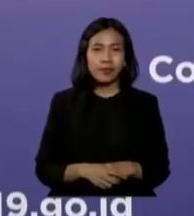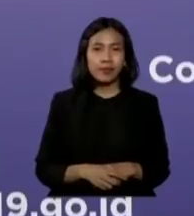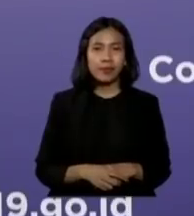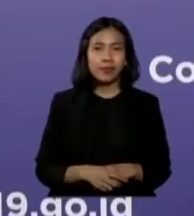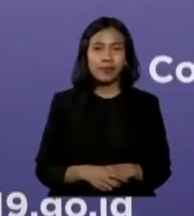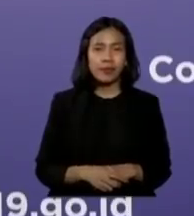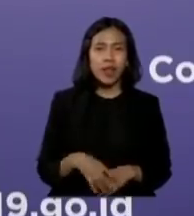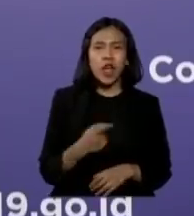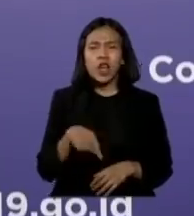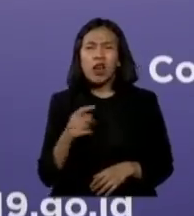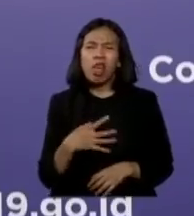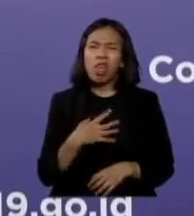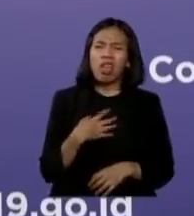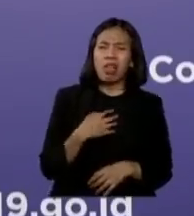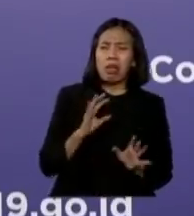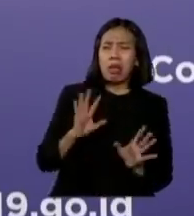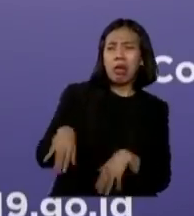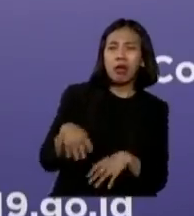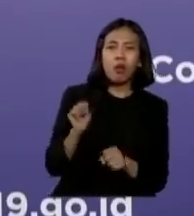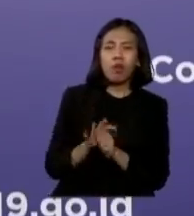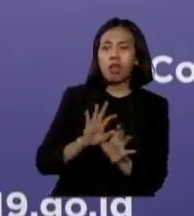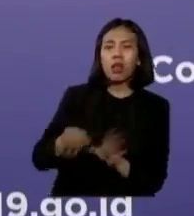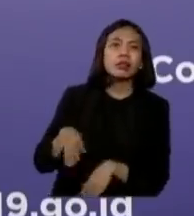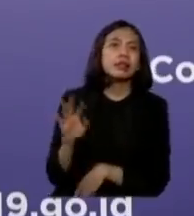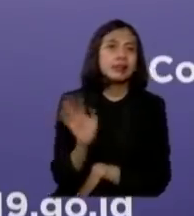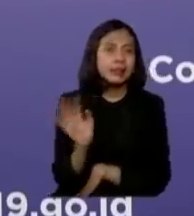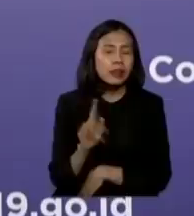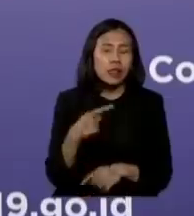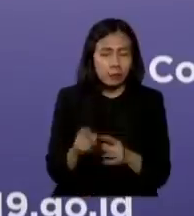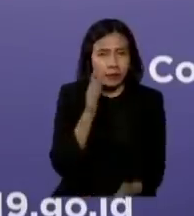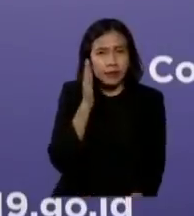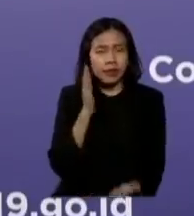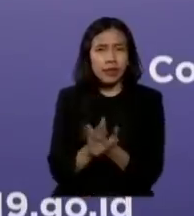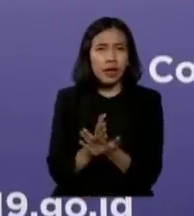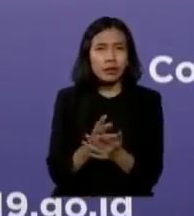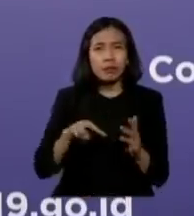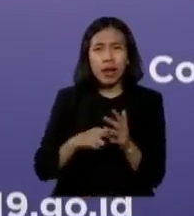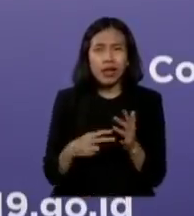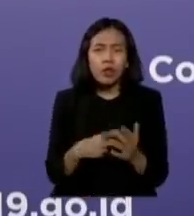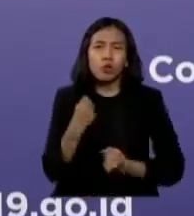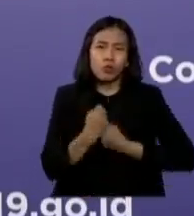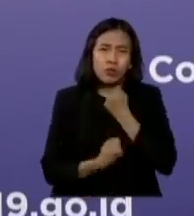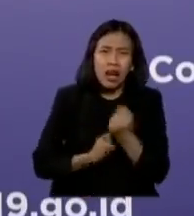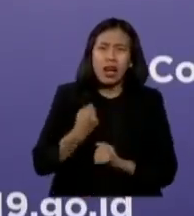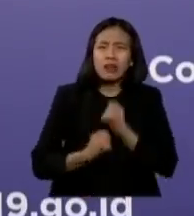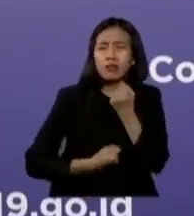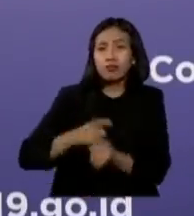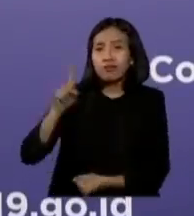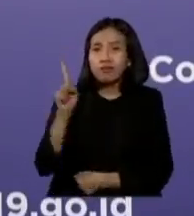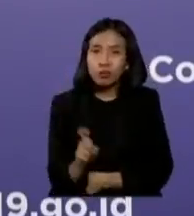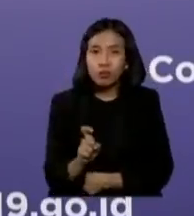ada ruang untuk merasa pesimis di dalam penanganan ini namun mutlak masih diperlukan upaya keras